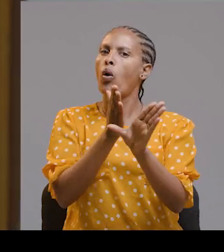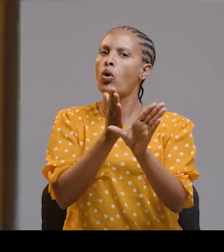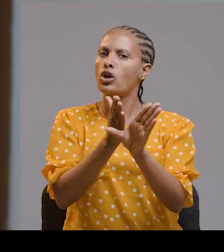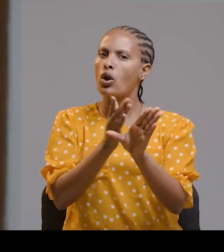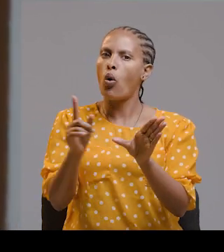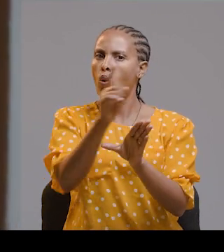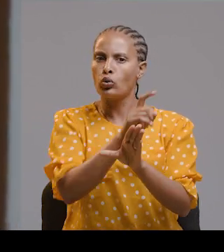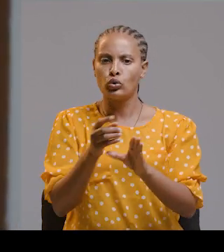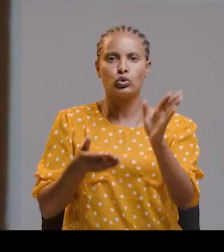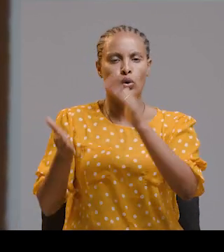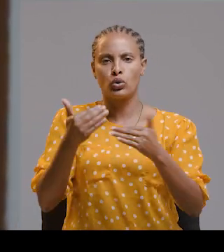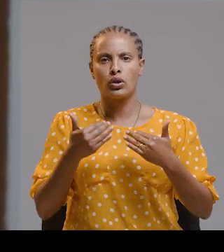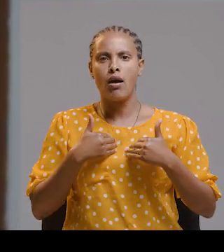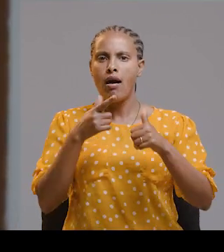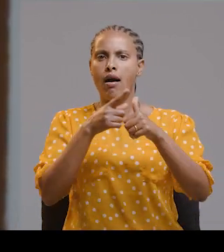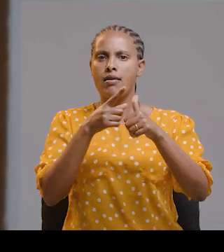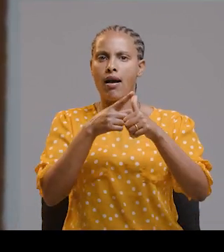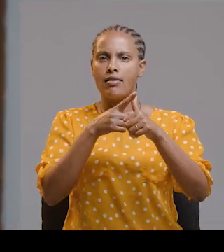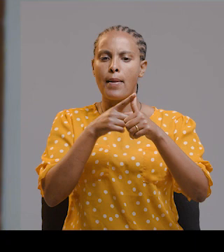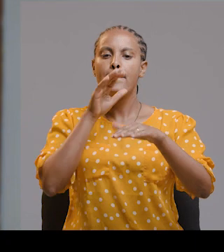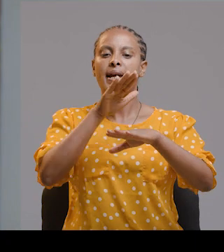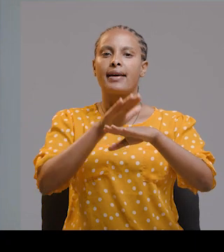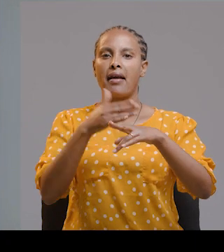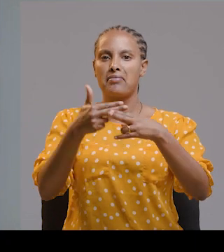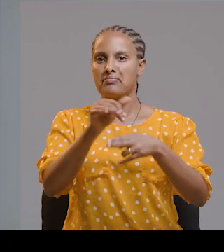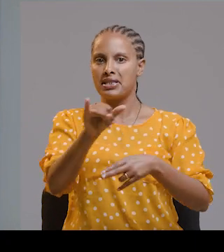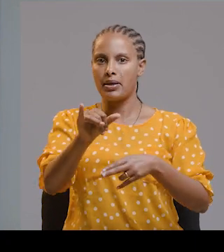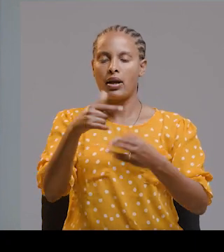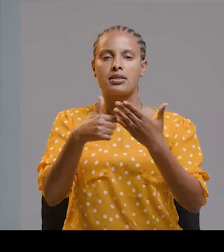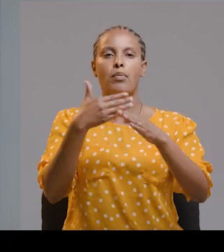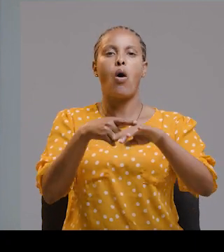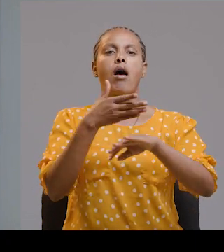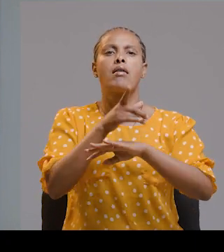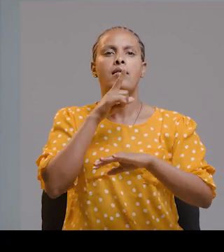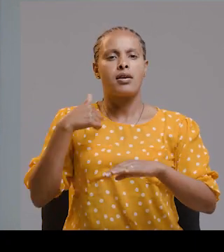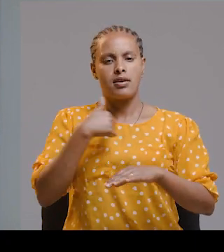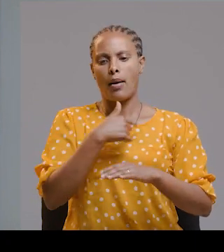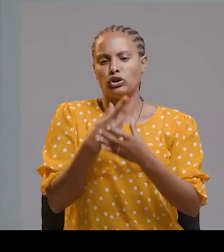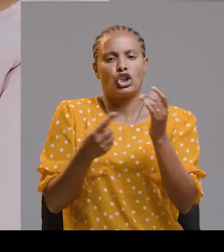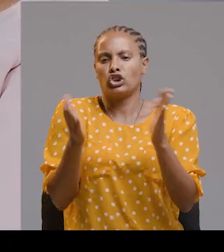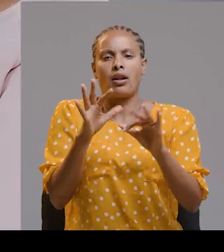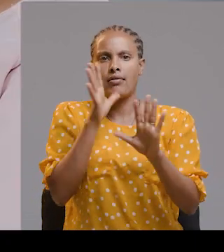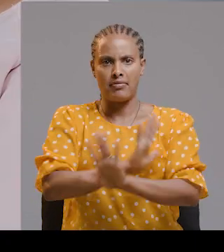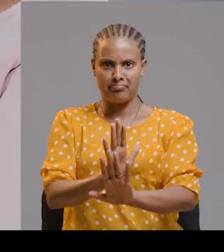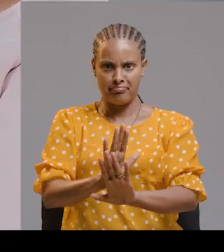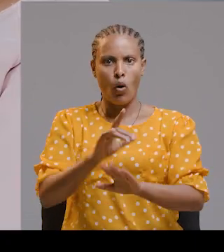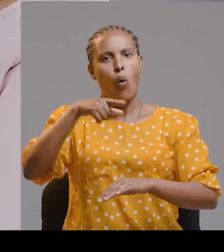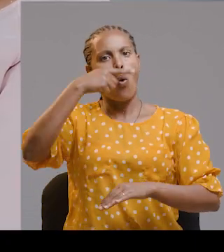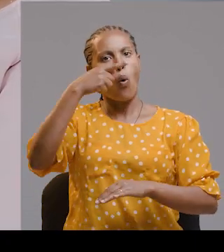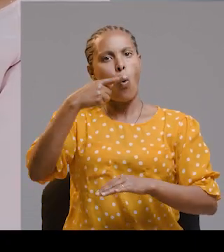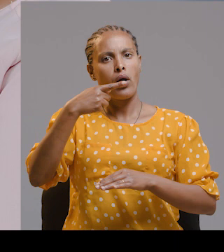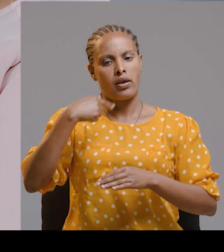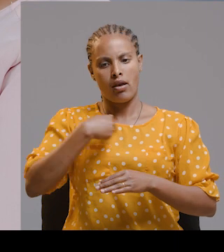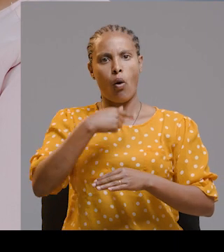سایکولوژیکال لحنو چگروچ اند مت داره ترکوی متاو که گذیم حالا آنو سلیز یه نیاب چاچی گرایدن لملا ماله تنو